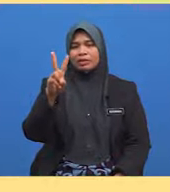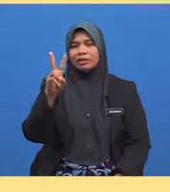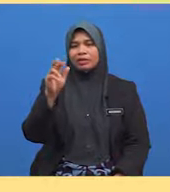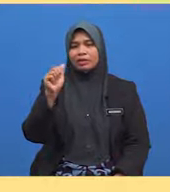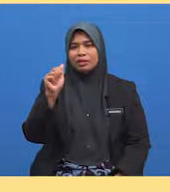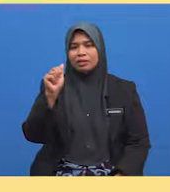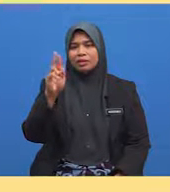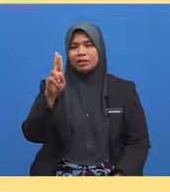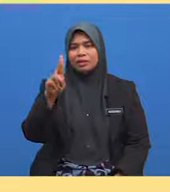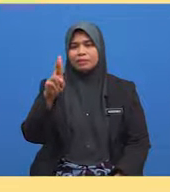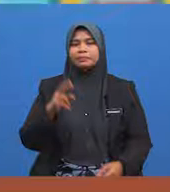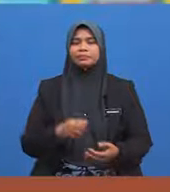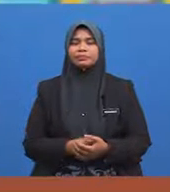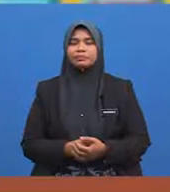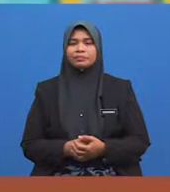M-I-B-A-R.